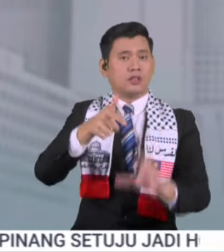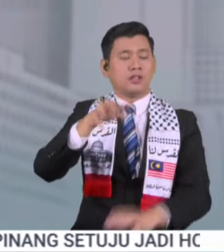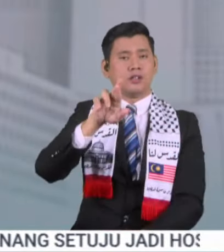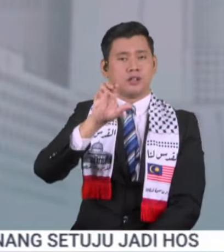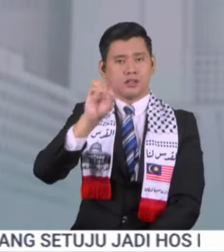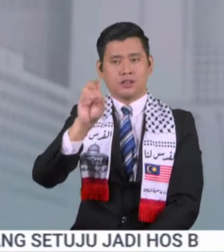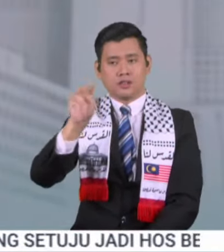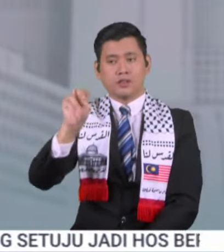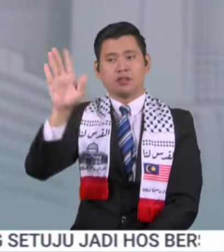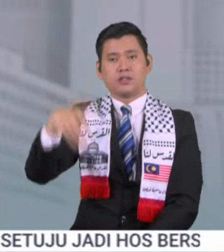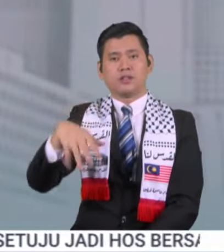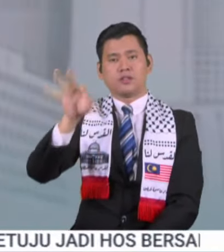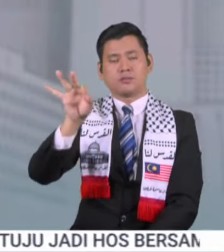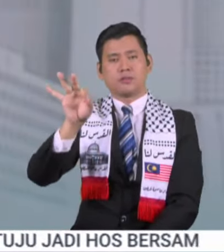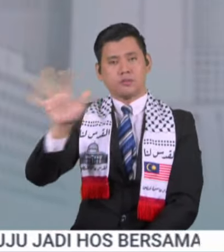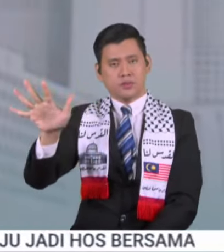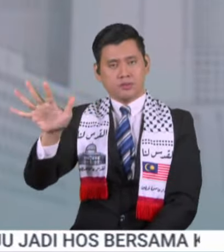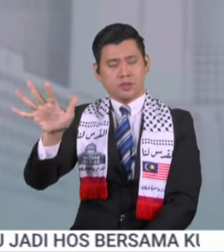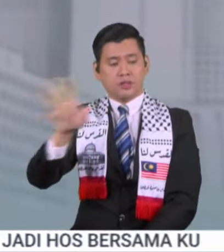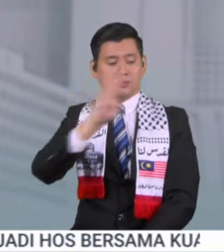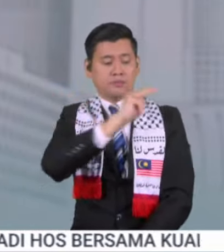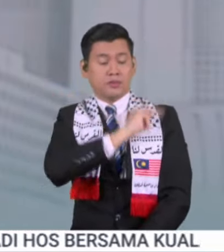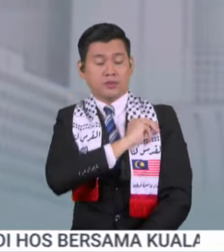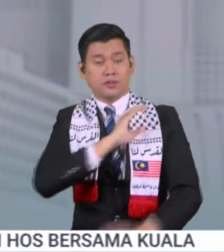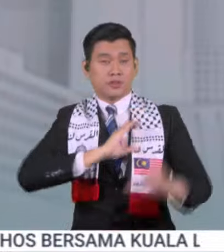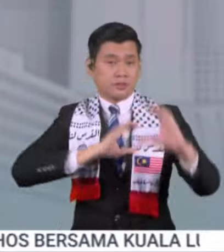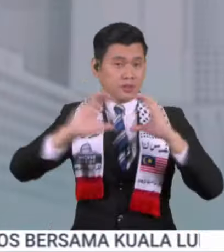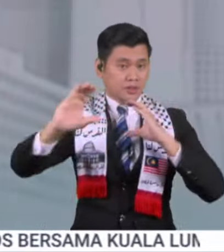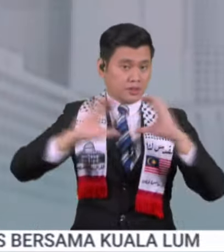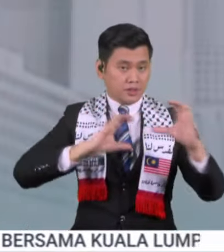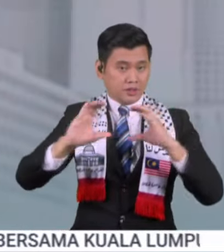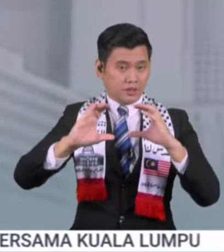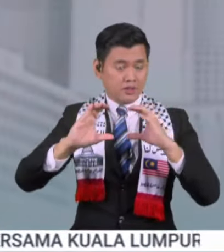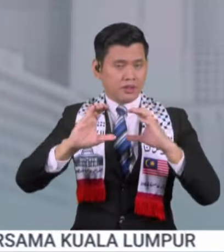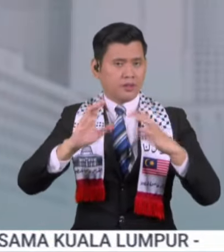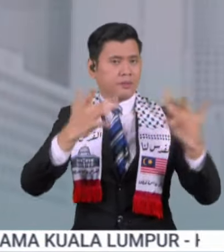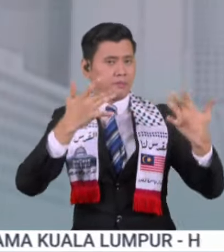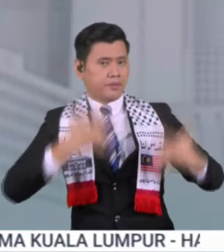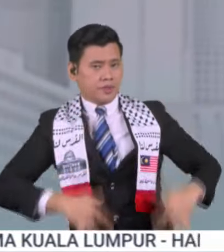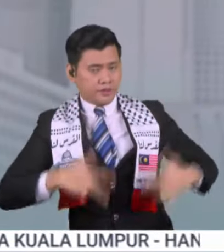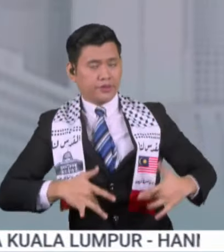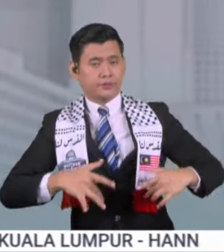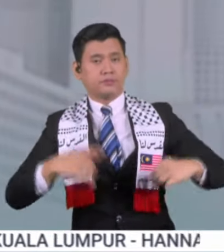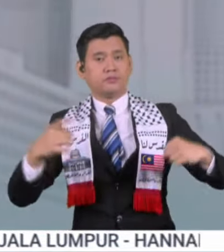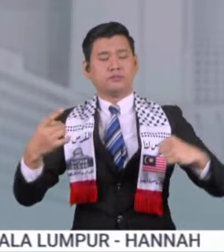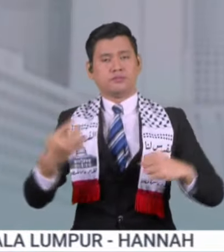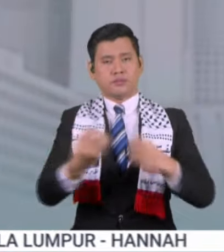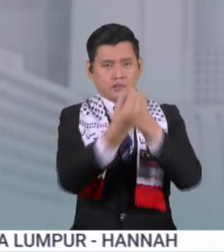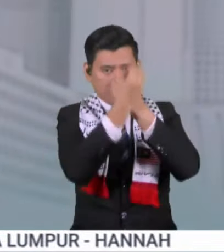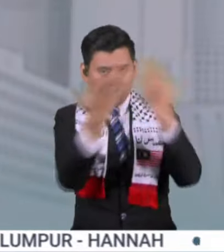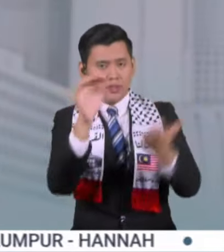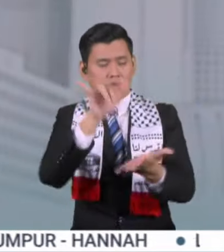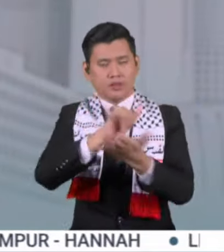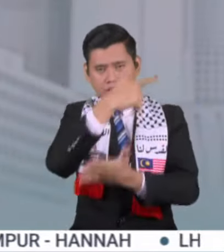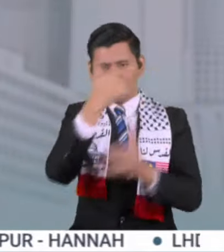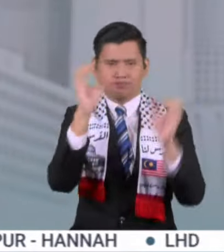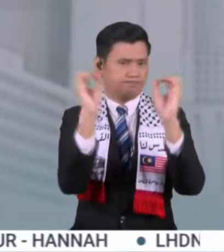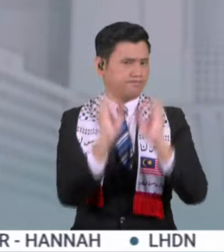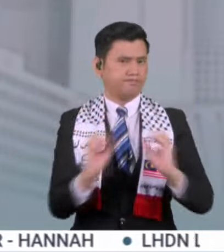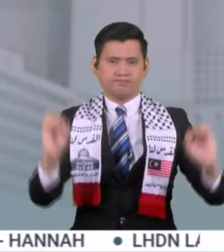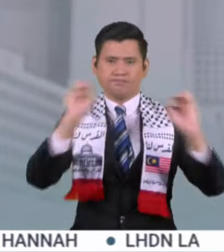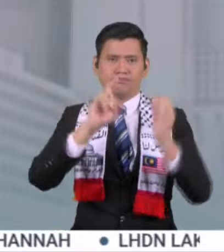Menteri Komunikasi Fahmi Fadil yang juga jurucakap Kerajaan Perpaduan menafikan dakwaan terbabit kerana tiada sebarang